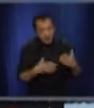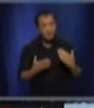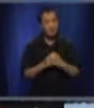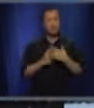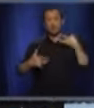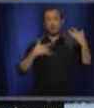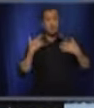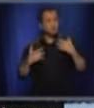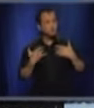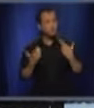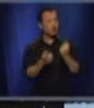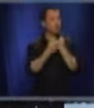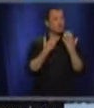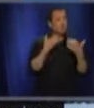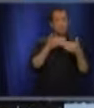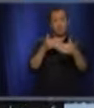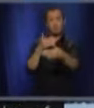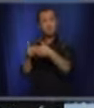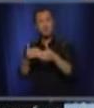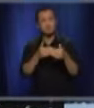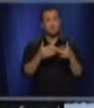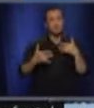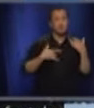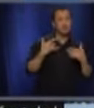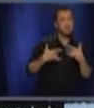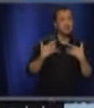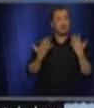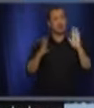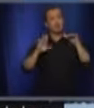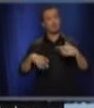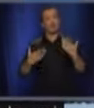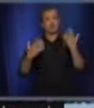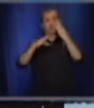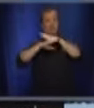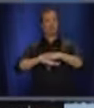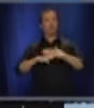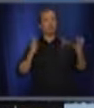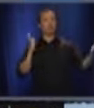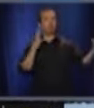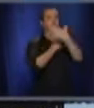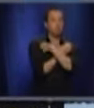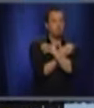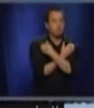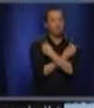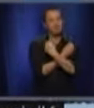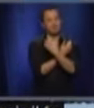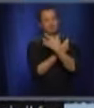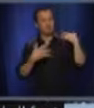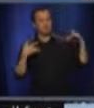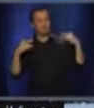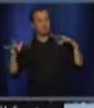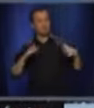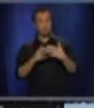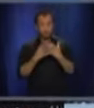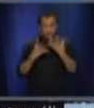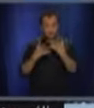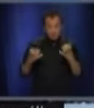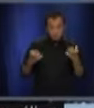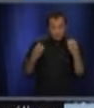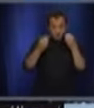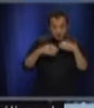on se rapproche, puis on oublie et les barrières tombent. Donc, le message que je veux vous dire, c'est que si on ne veut pas perdre notre liberté puis se retrouver